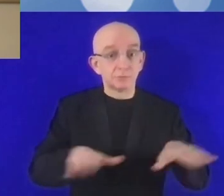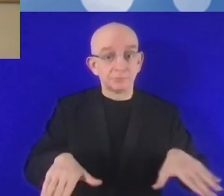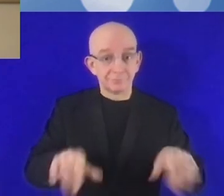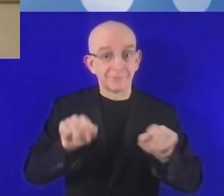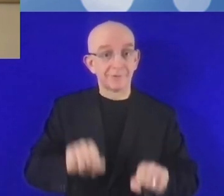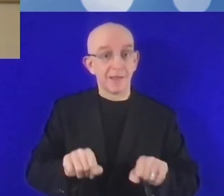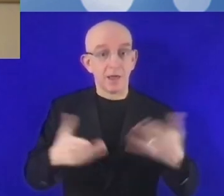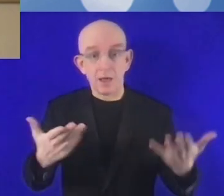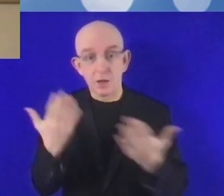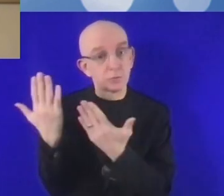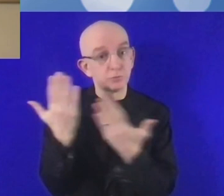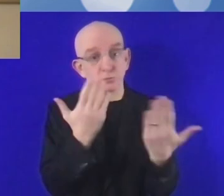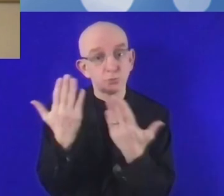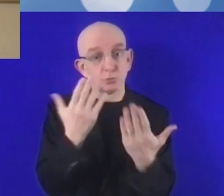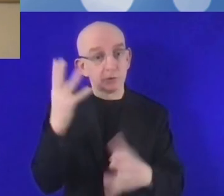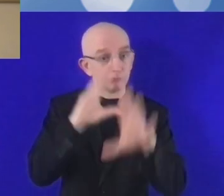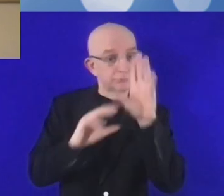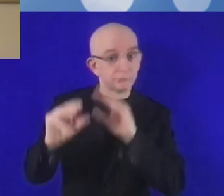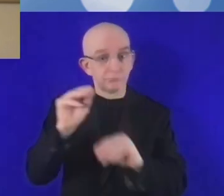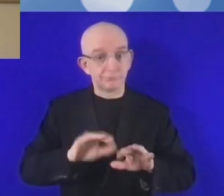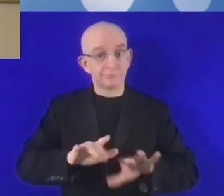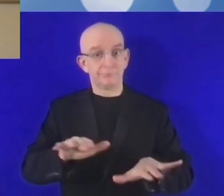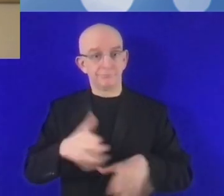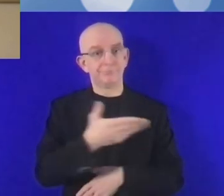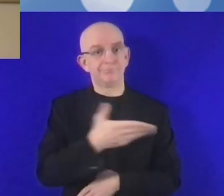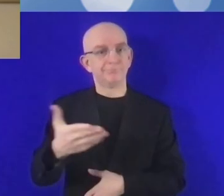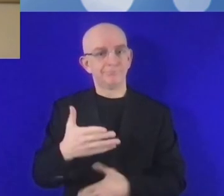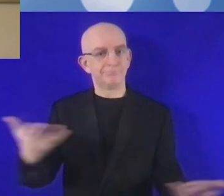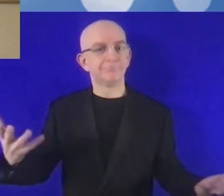дети могли участвовать в школьных занятиях.